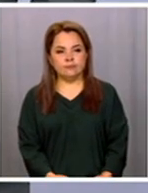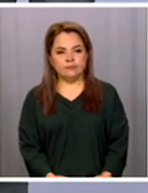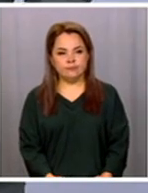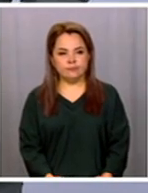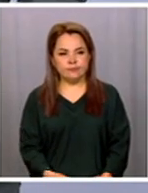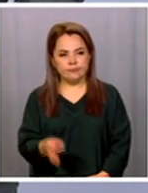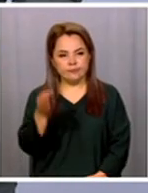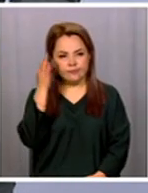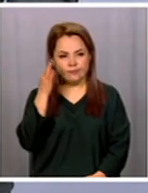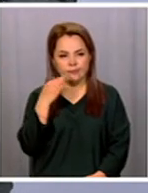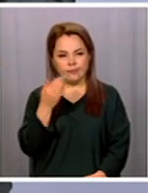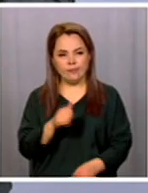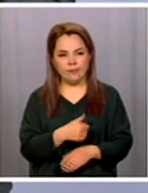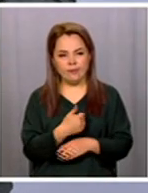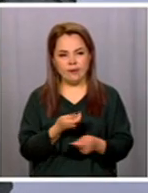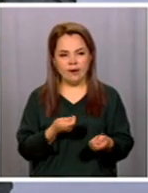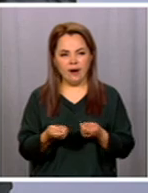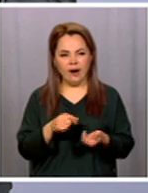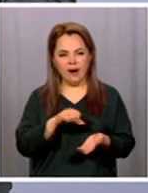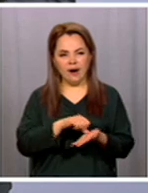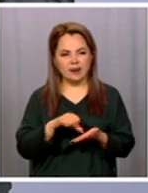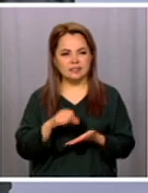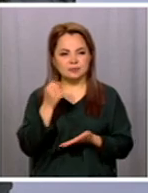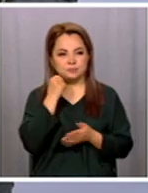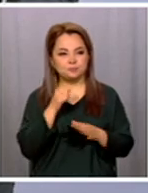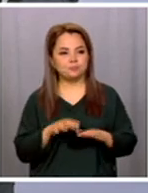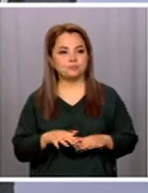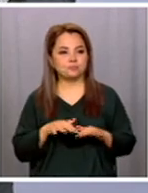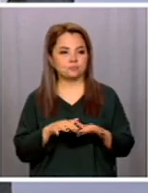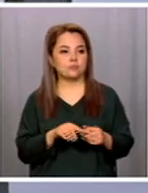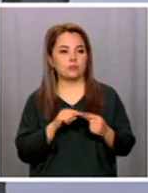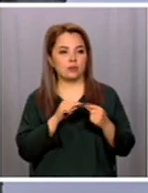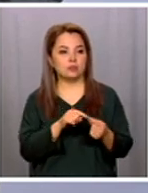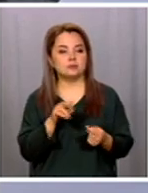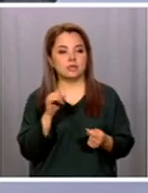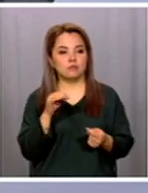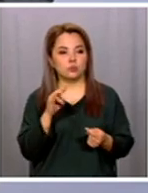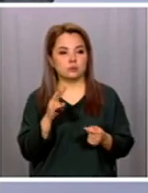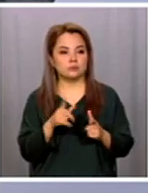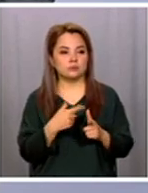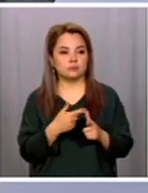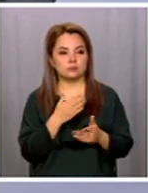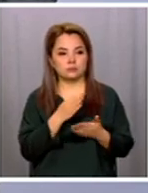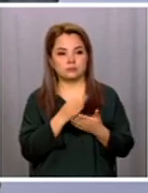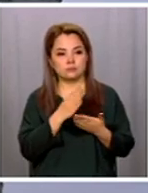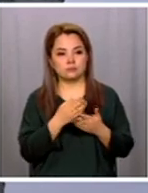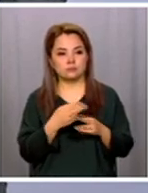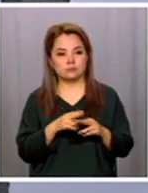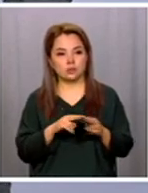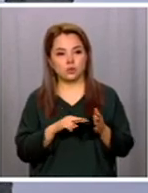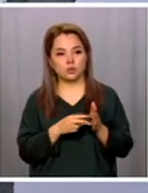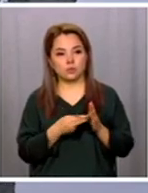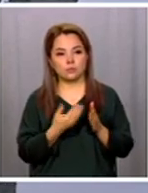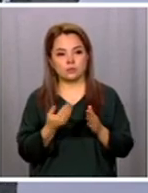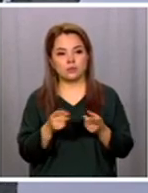Неміс қолбасшыларының Мәскеуге қарсы шабуыл жоспары «Тайфун» деп аталған еді. Бұл жоспар бойынша